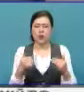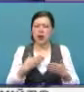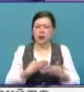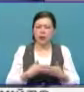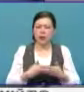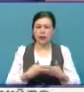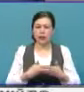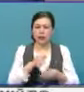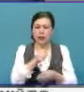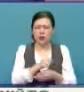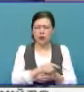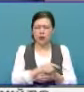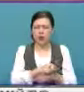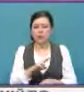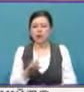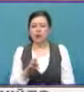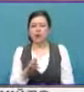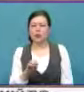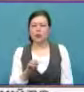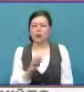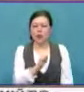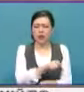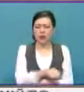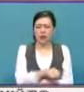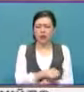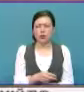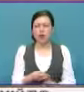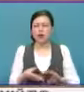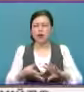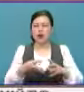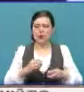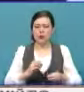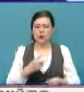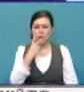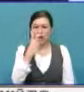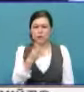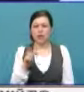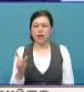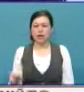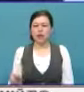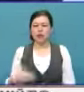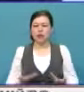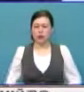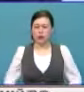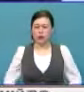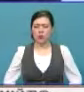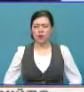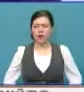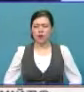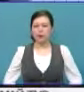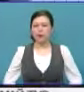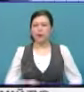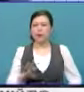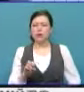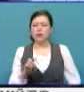негізгі тапсырма коммуналдық қалдықтар мәселесін шешу жағы қарастырылмақ. Азаматтардың өмір сүруі, қоршаған ортаға деген құқықтары мен мүдделерін